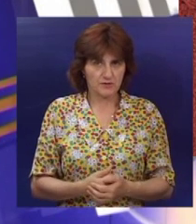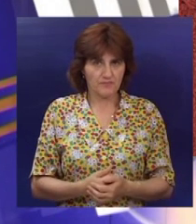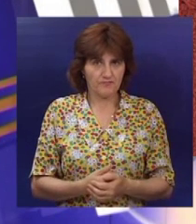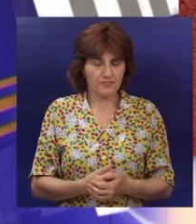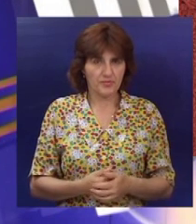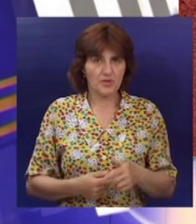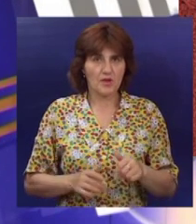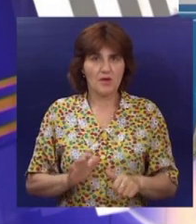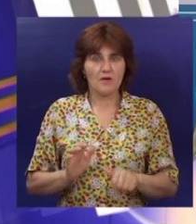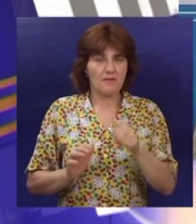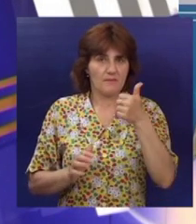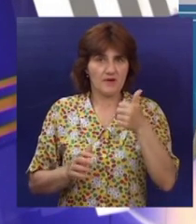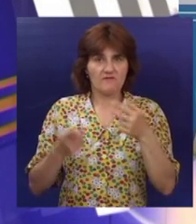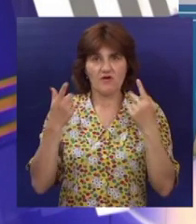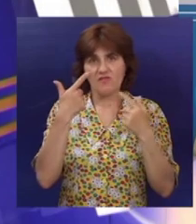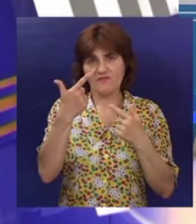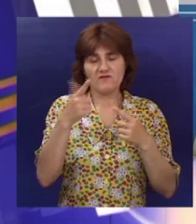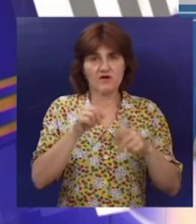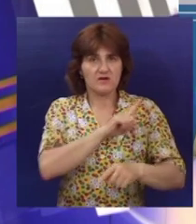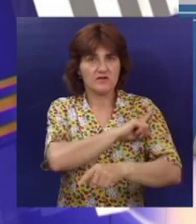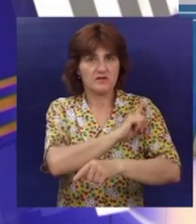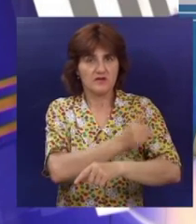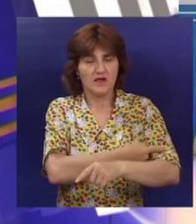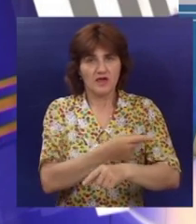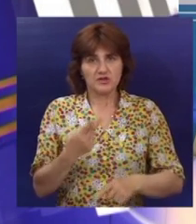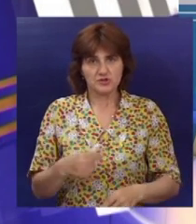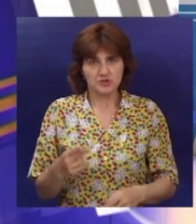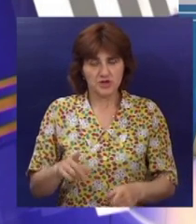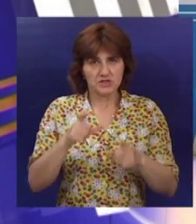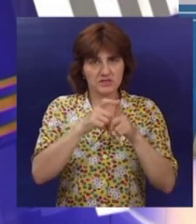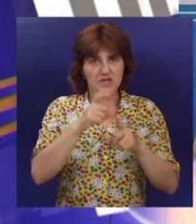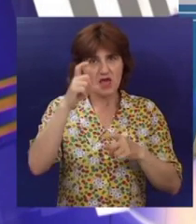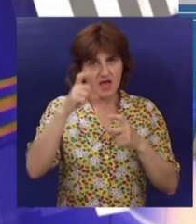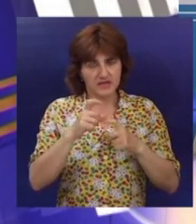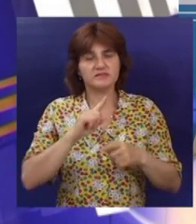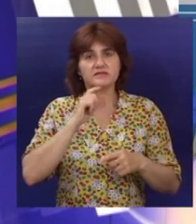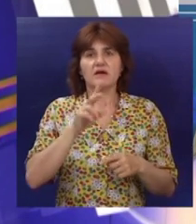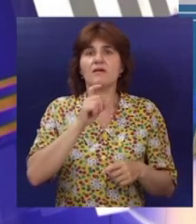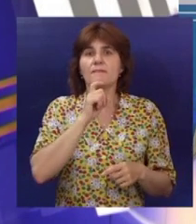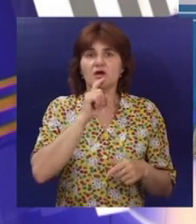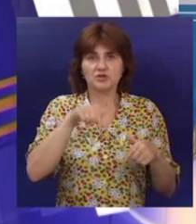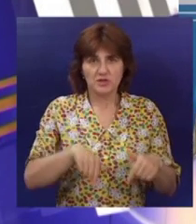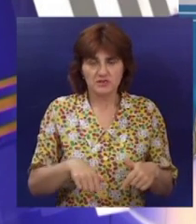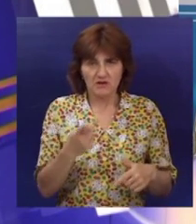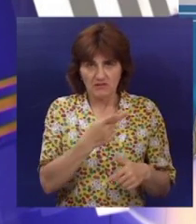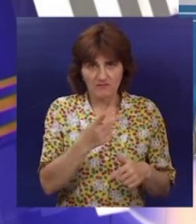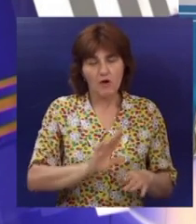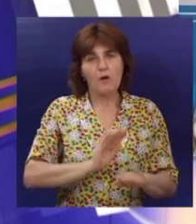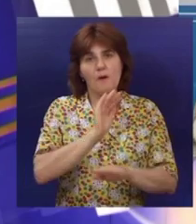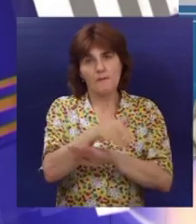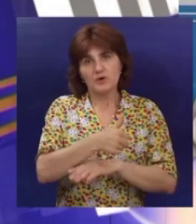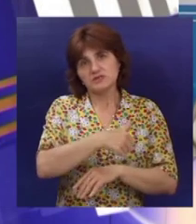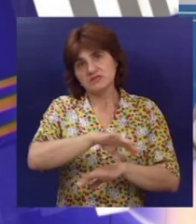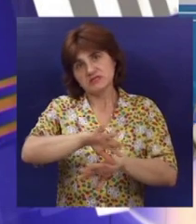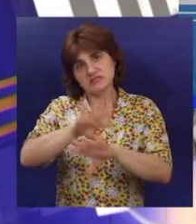U vlasti učestvuju prvo dve najozbiljnije stranke, mislim DS i Savez Vojvođanskih Mađara, a onda i sve